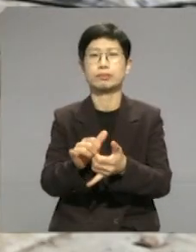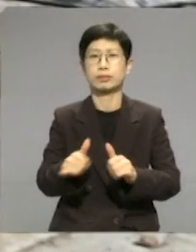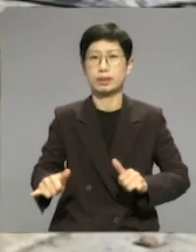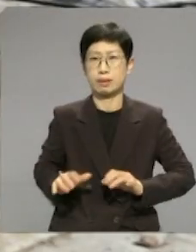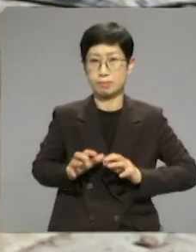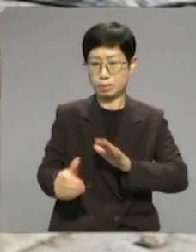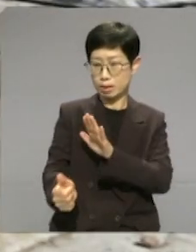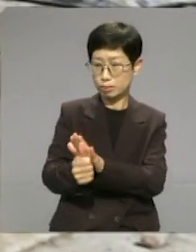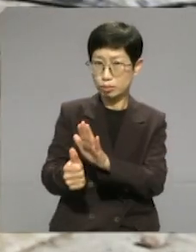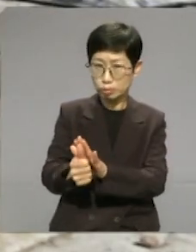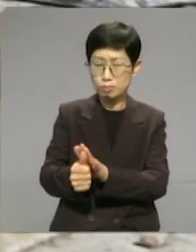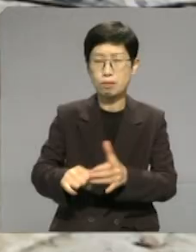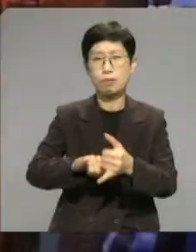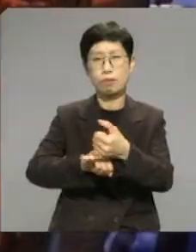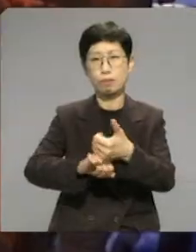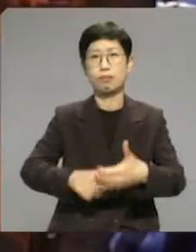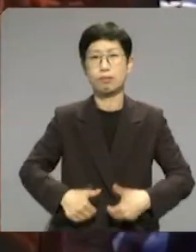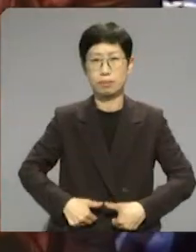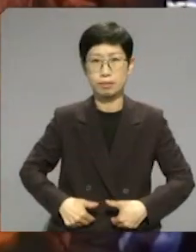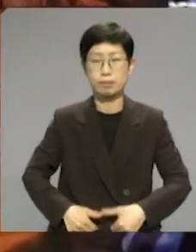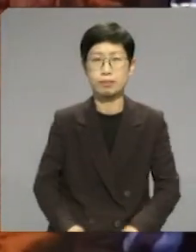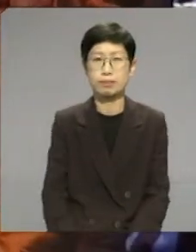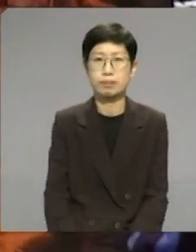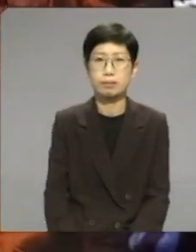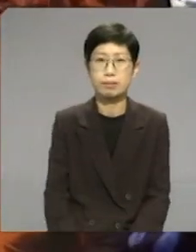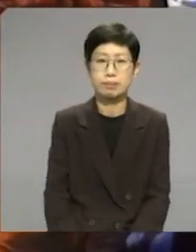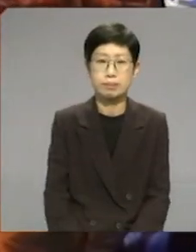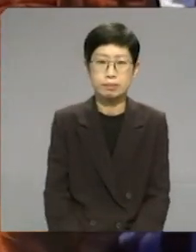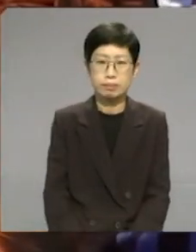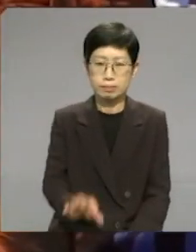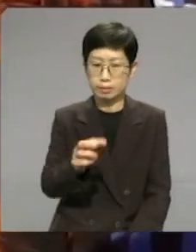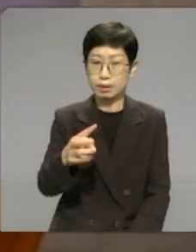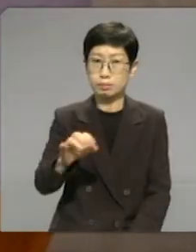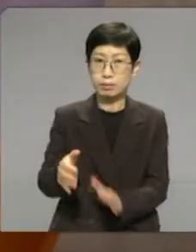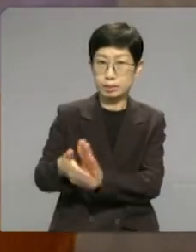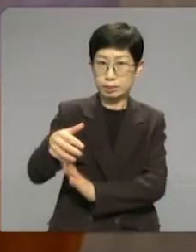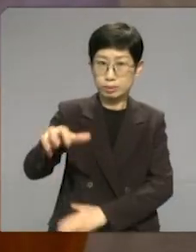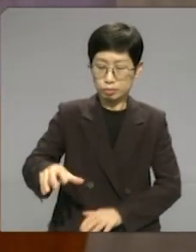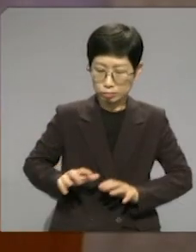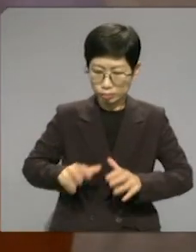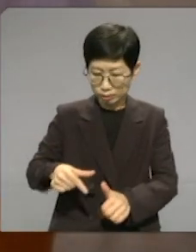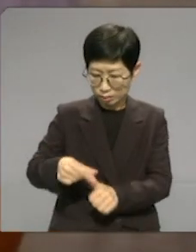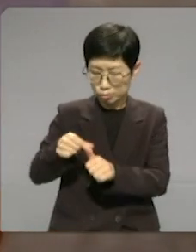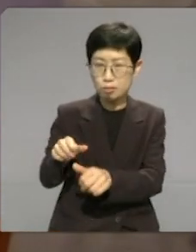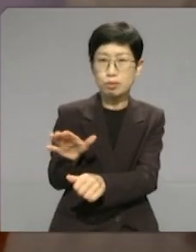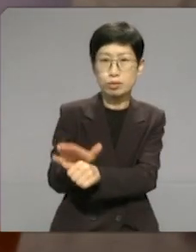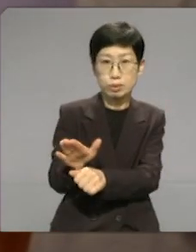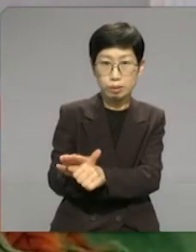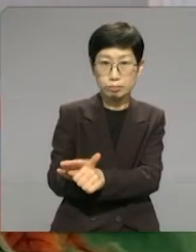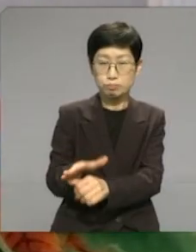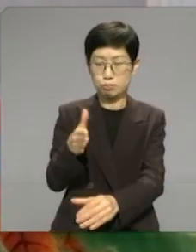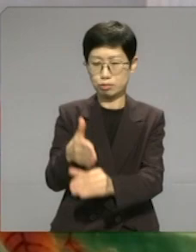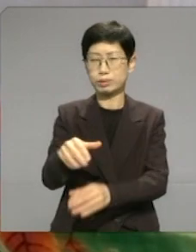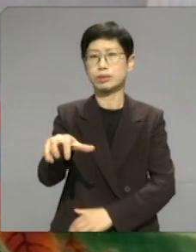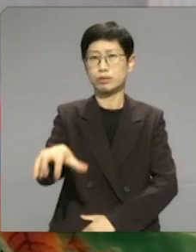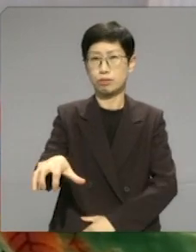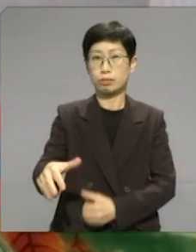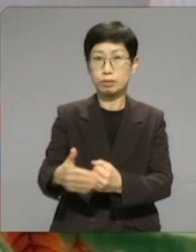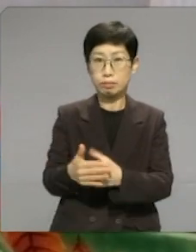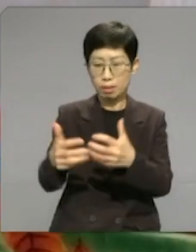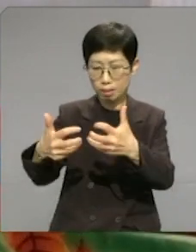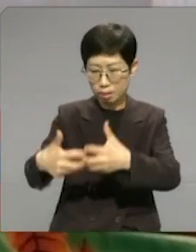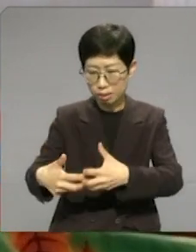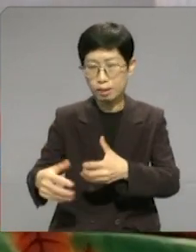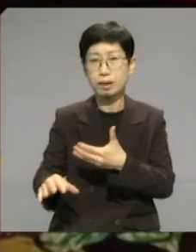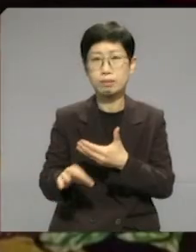국제사회의 도움만이 유일한 생명줄입니다. 알파시르는 국제구호의 허브 역할을 했기 때문에 이곳의 기능이